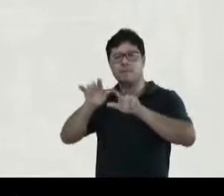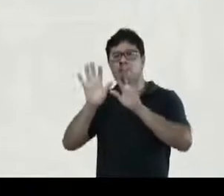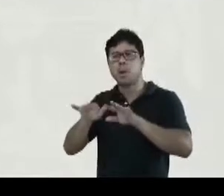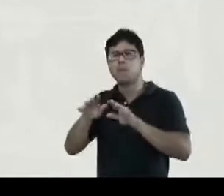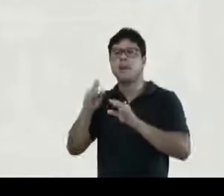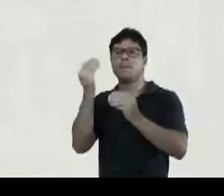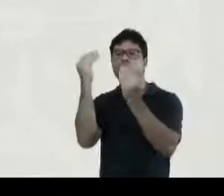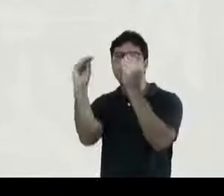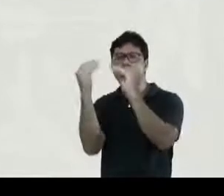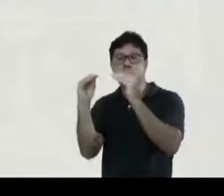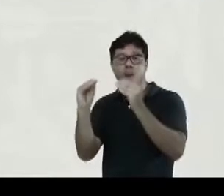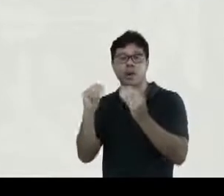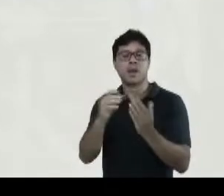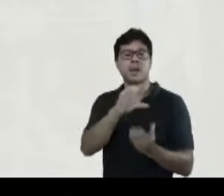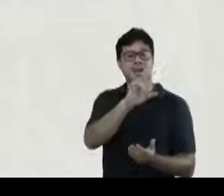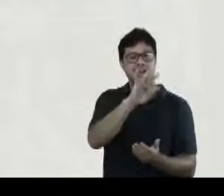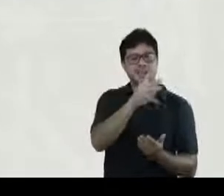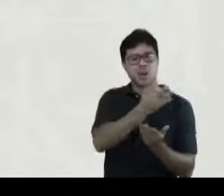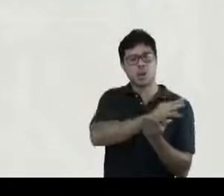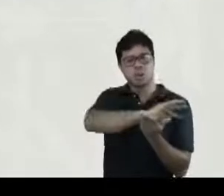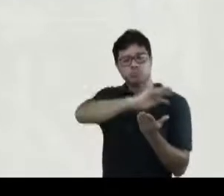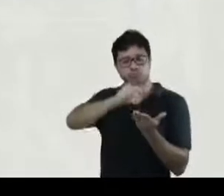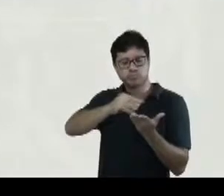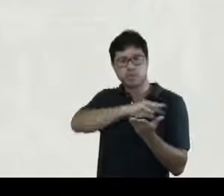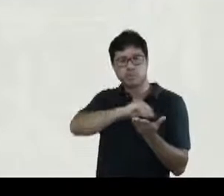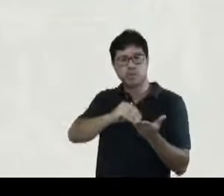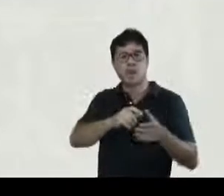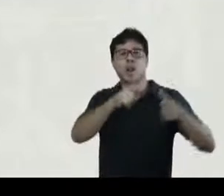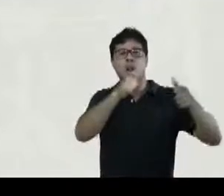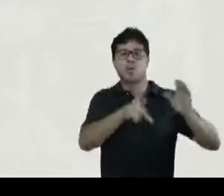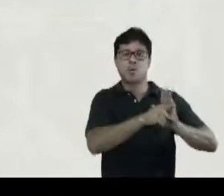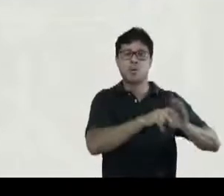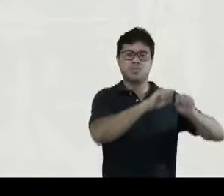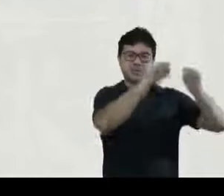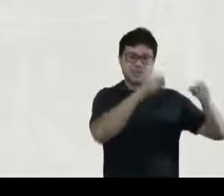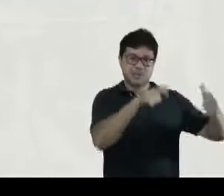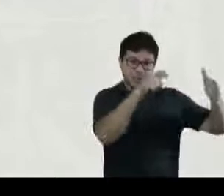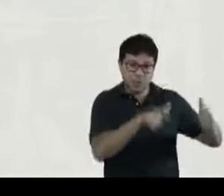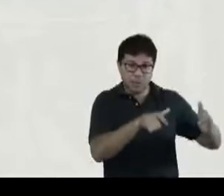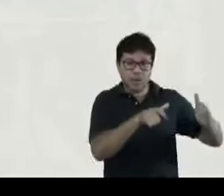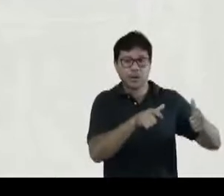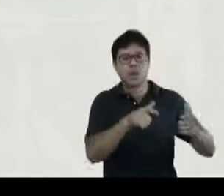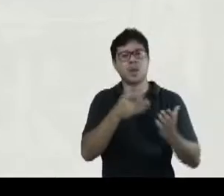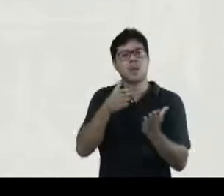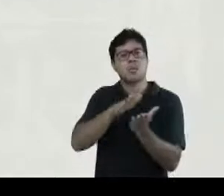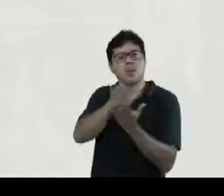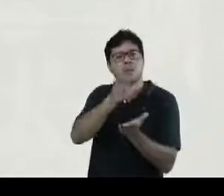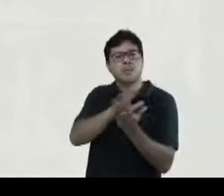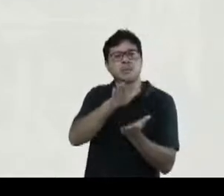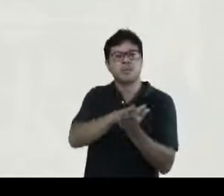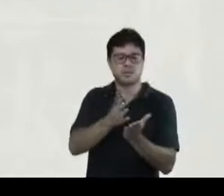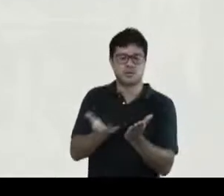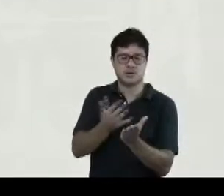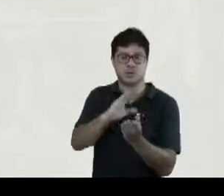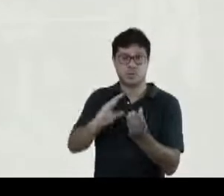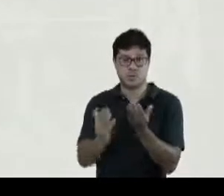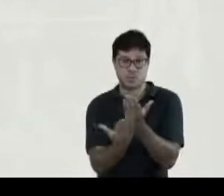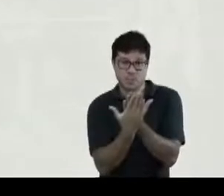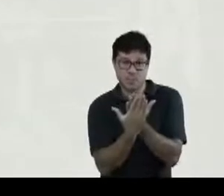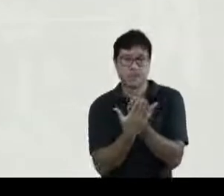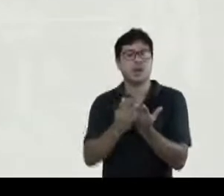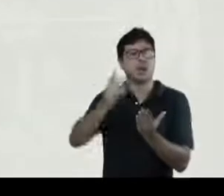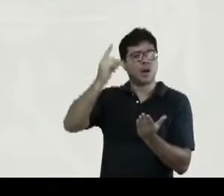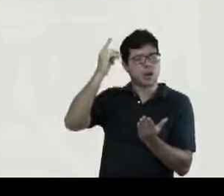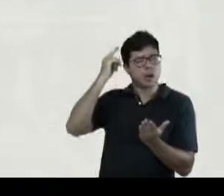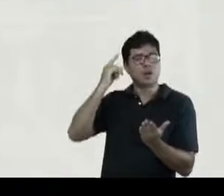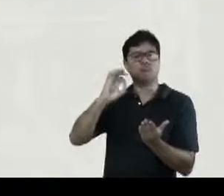lokal, Bibliografien in gebundenen Bänden veröffentlichte Monumente, begannen nun die maschinenlesbaren